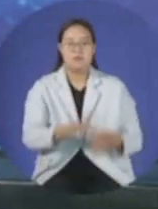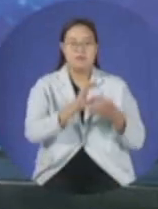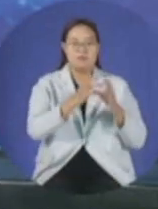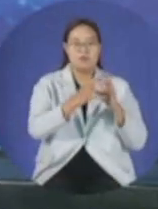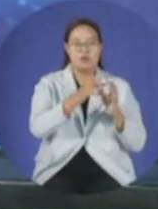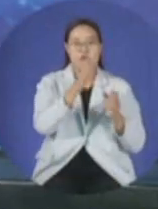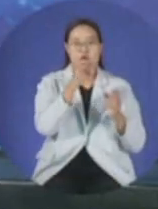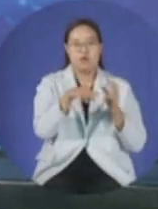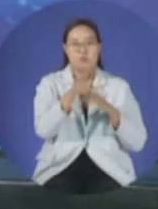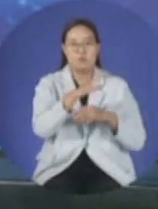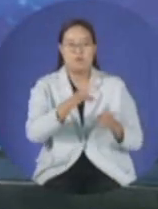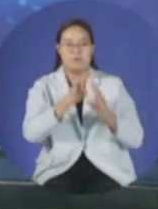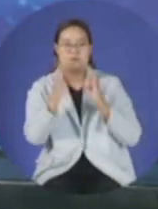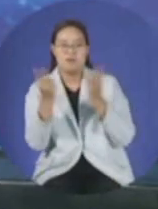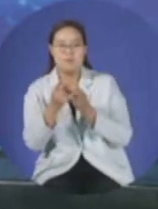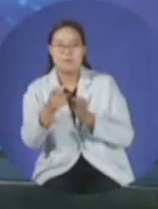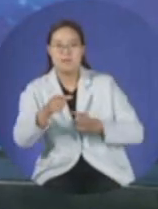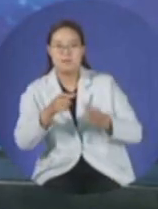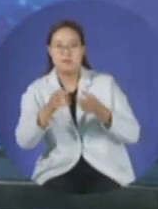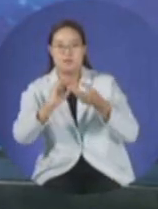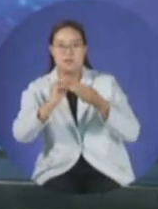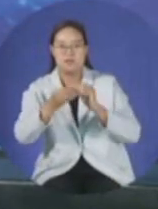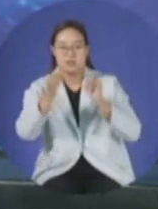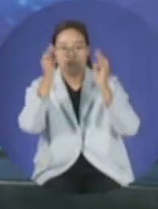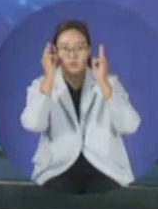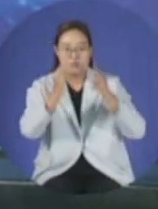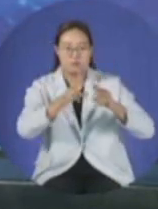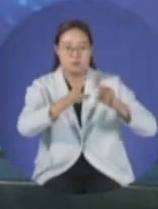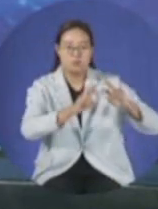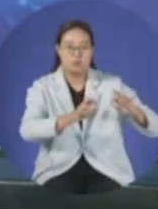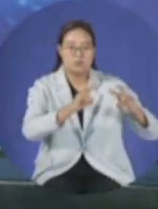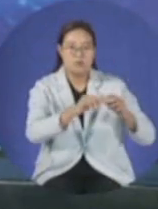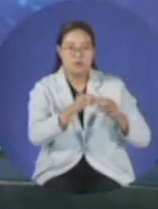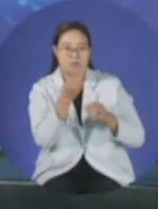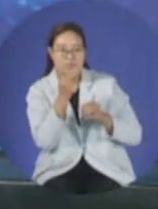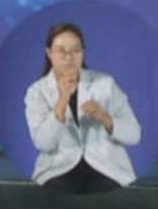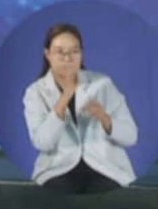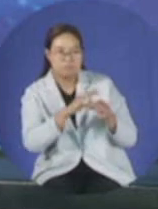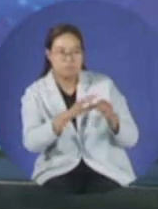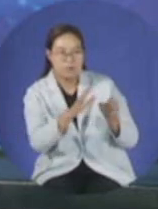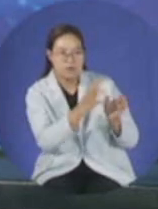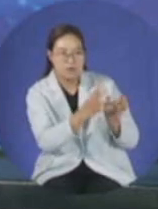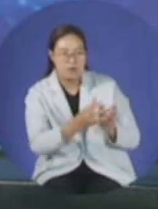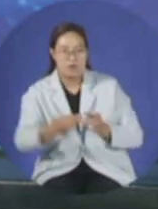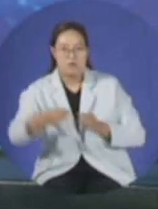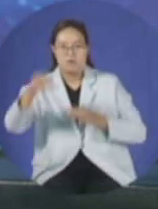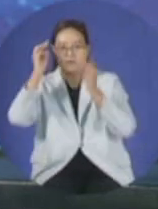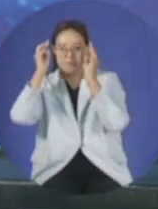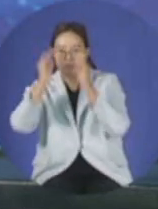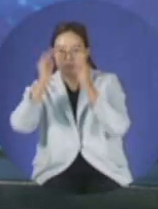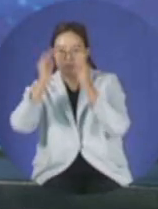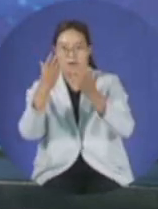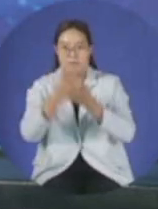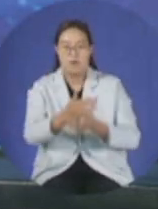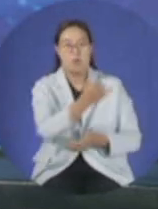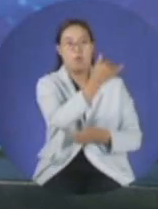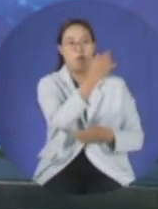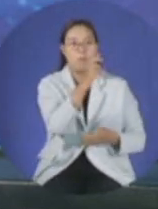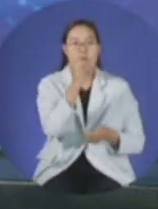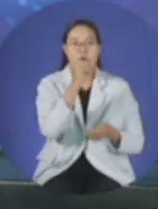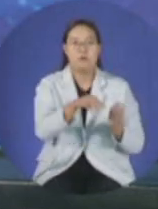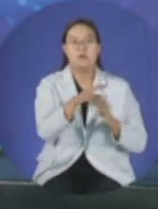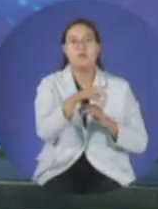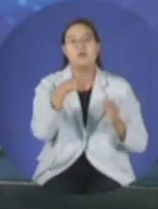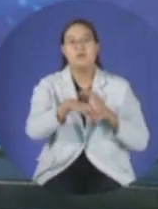эдийн засгийн хөгжлийн чиг хандлага тодорхойлох шийдвэрийг судалгаа шинжилгээнд үндэслэн гаргадаг жишгээр Улаанбаатар хотод анхууд